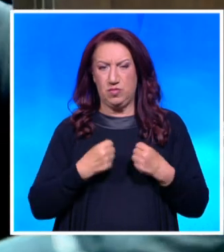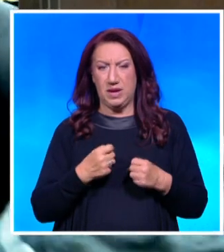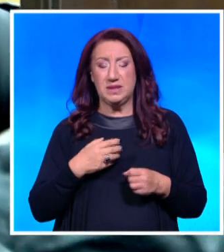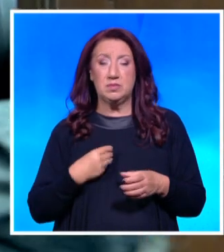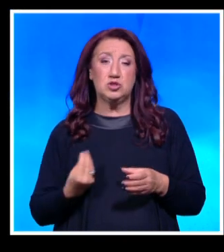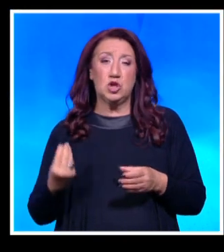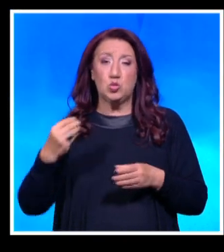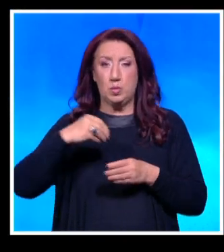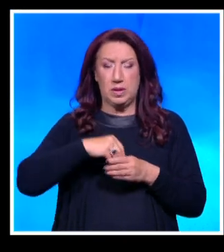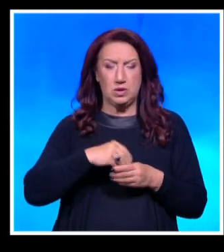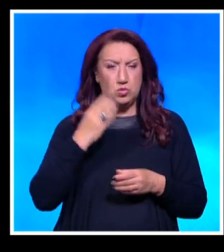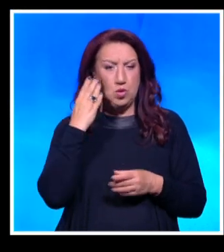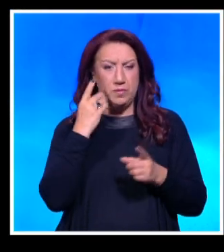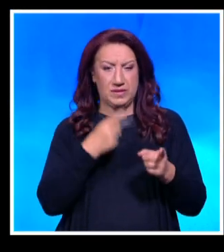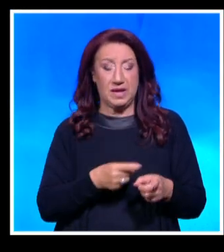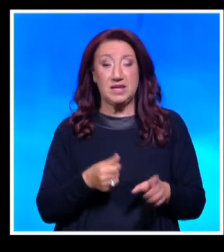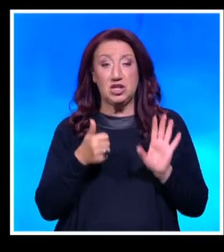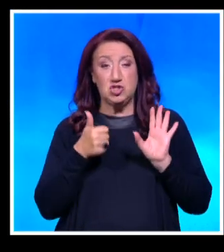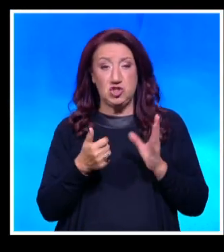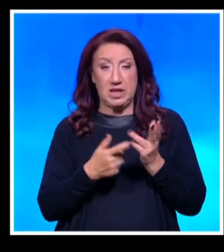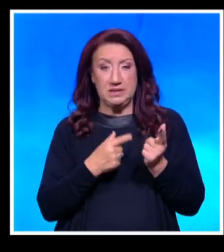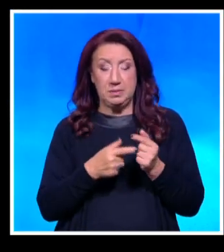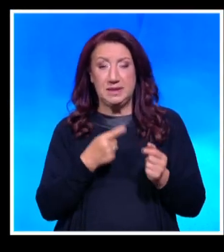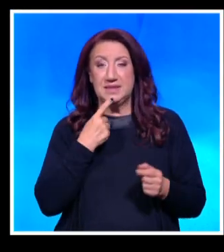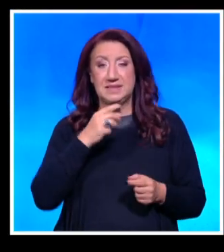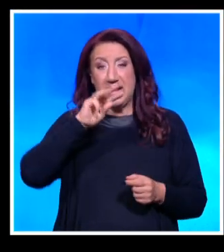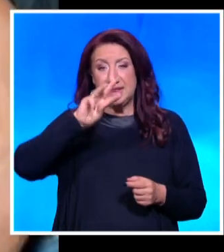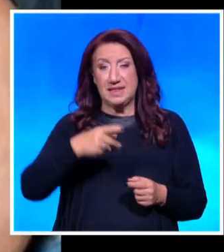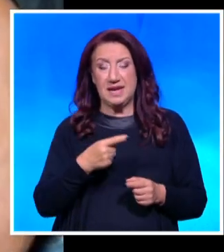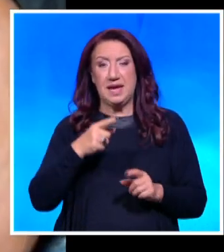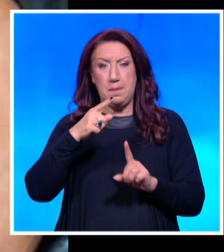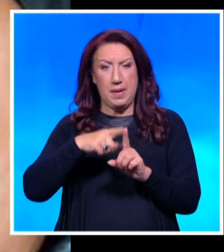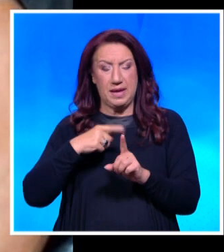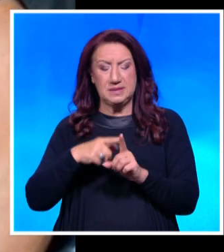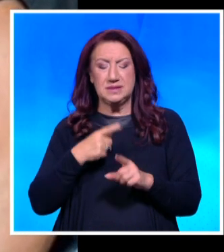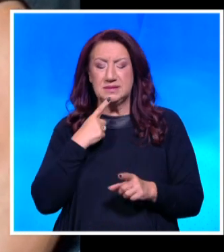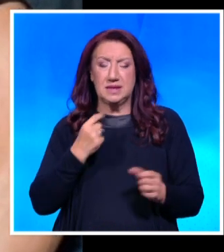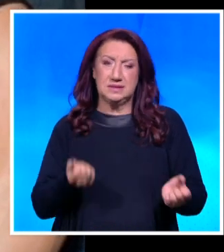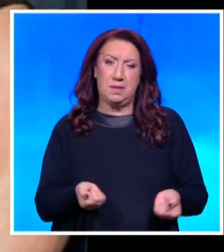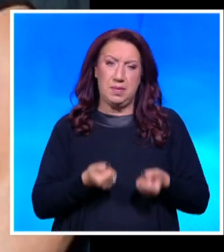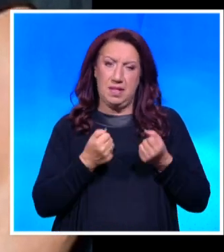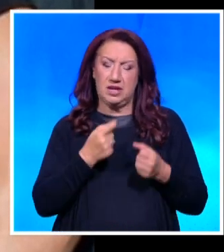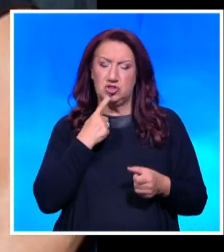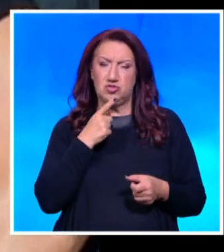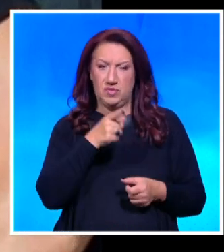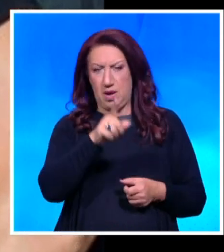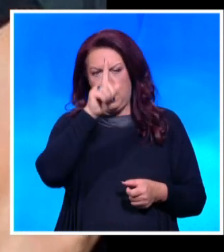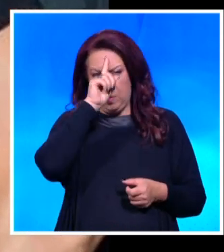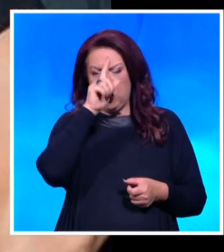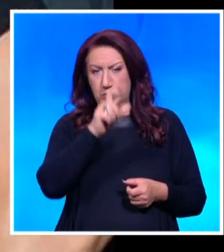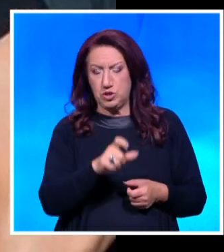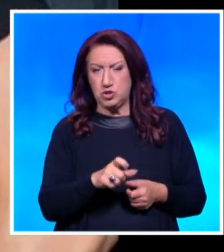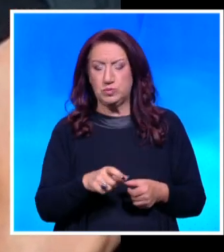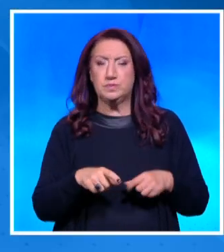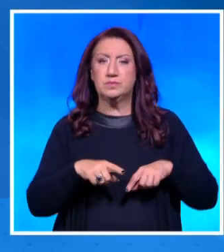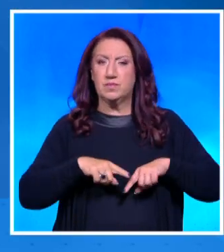6 пъти в рамките на 3 месеца е отправил закани с убийство към обезобразената Дебора Михайлова. В съдебна зала посочиха